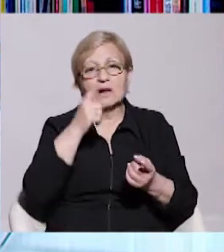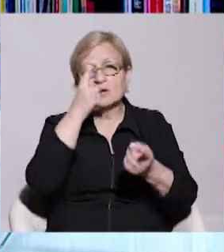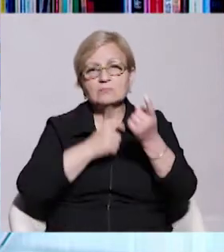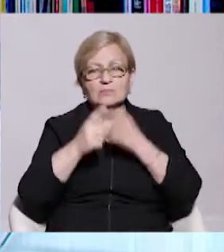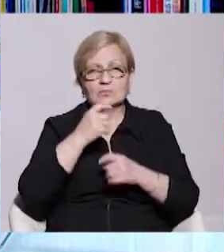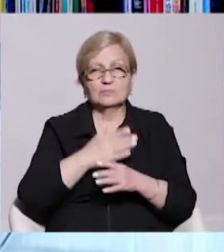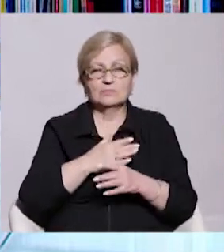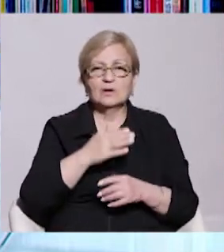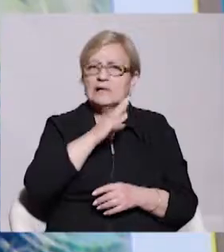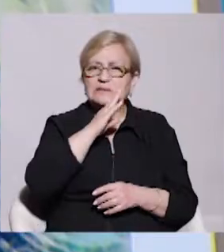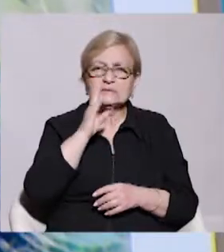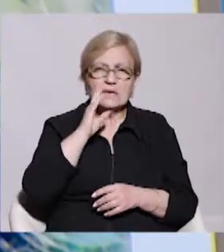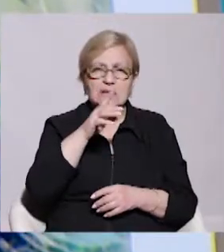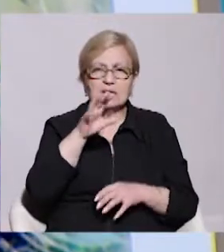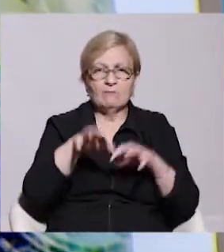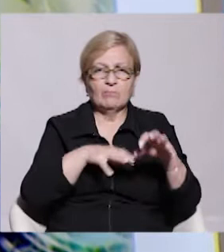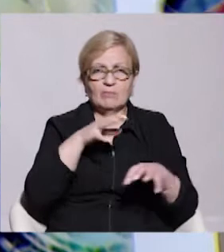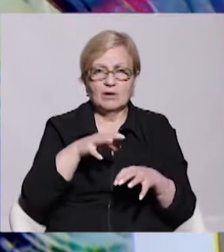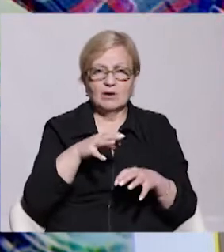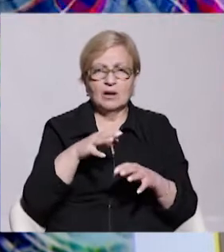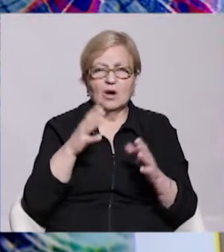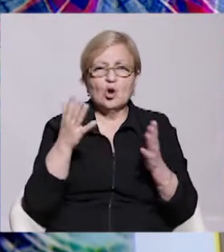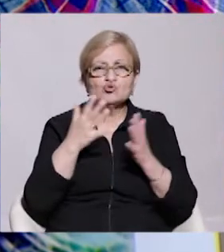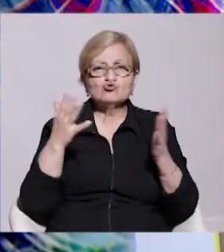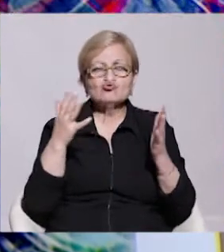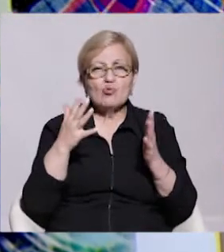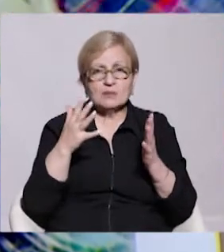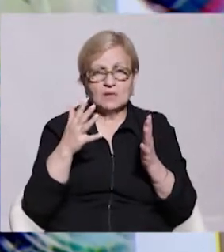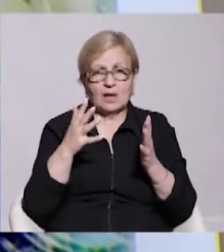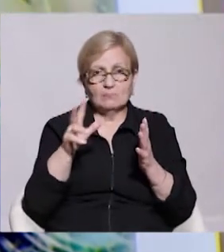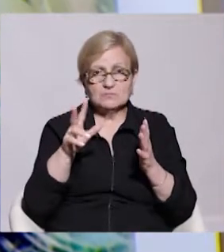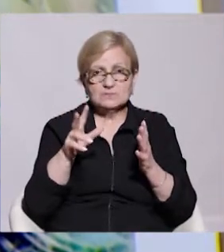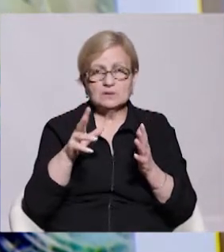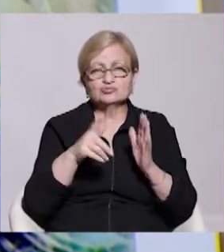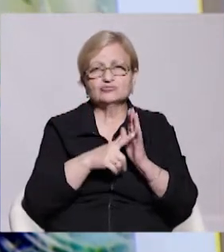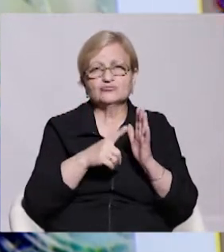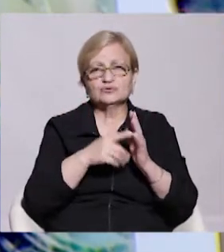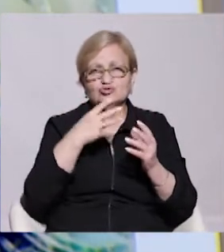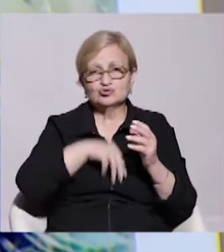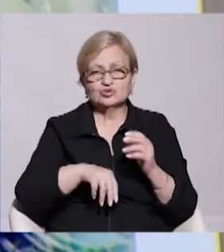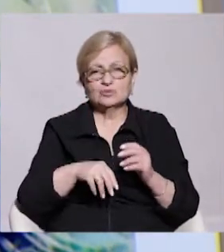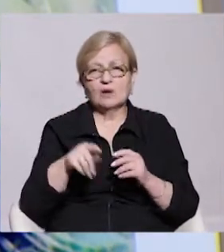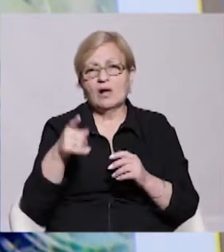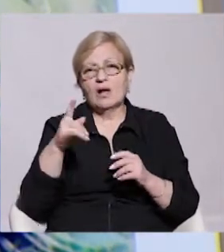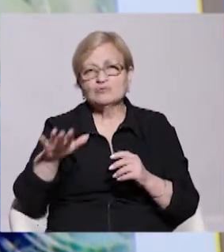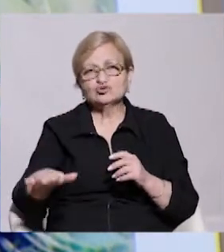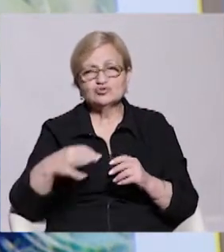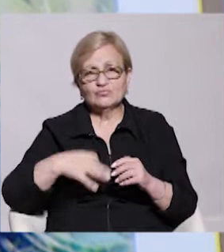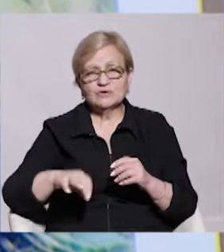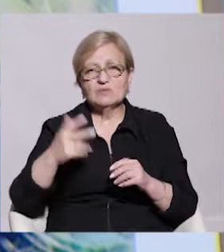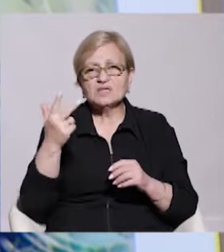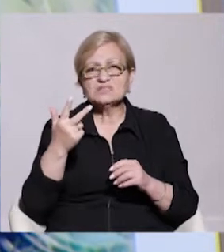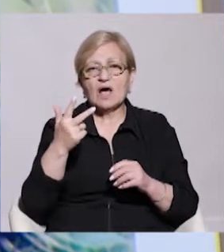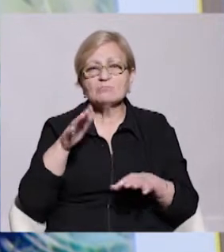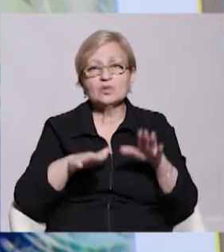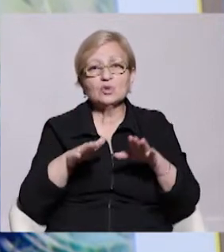გვაქვს დედა პანდამ: შუა დღემდე 7 კილოგრამი ბამბუკი შეჭამა, შვილმა პანდამ 3 კილოგრამით ნაკლები.